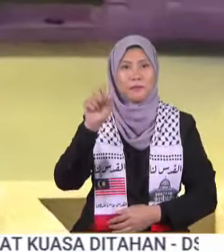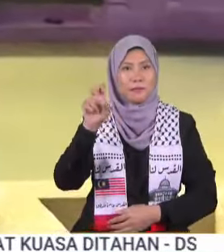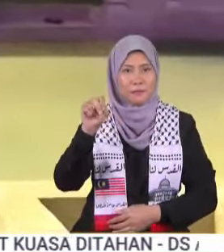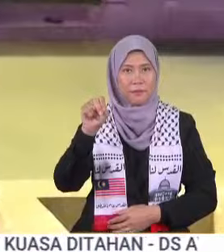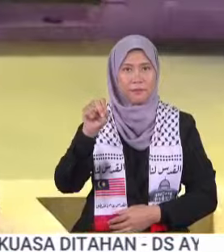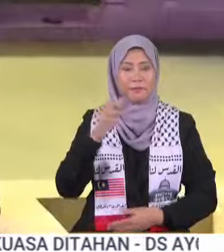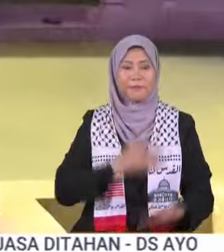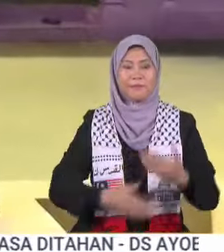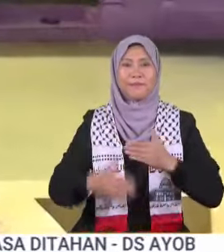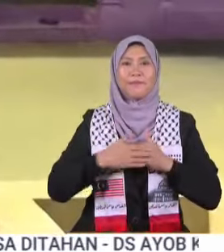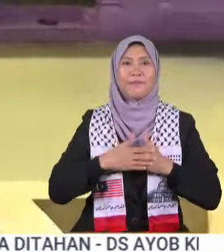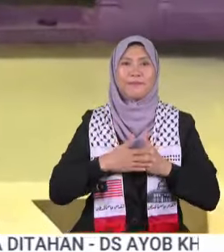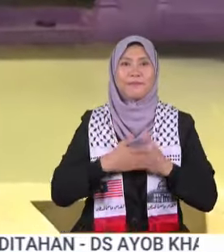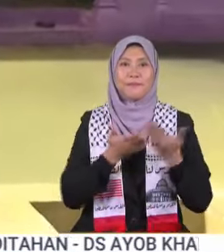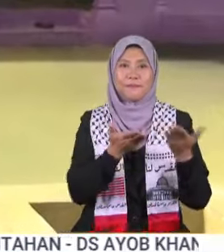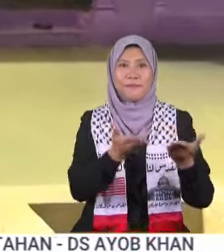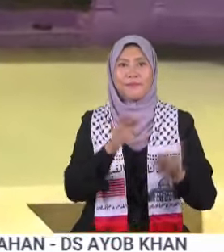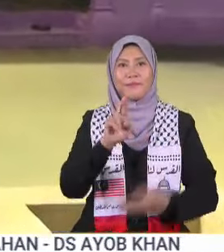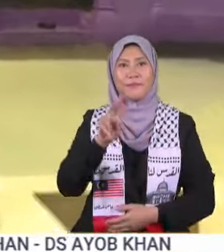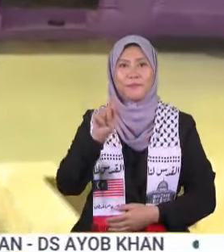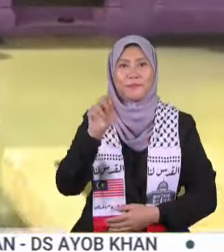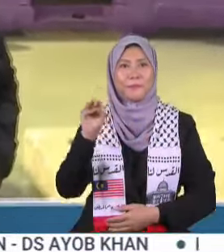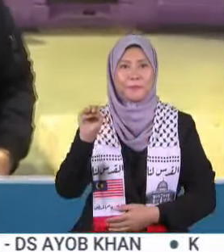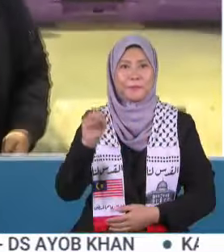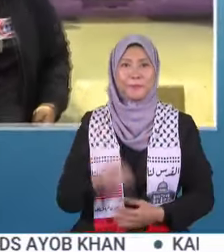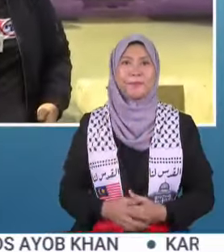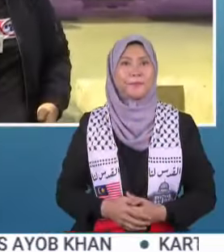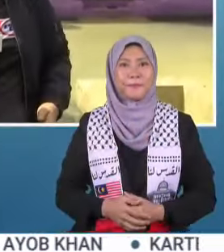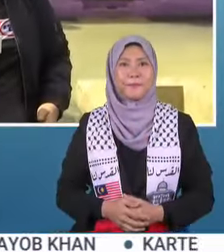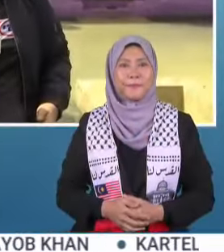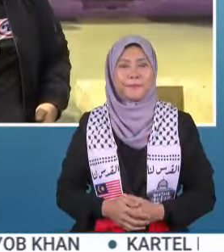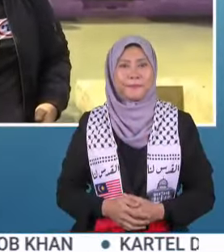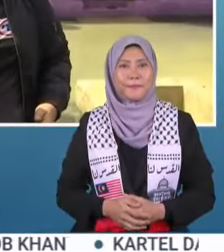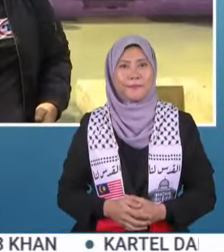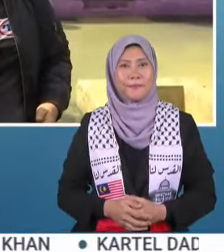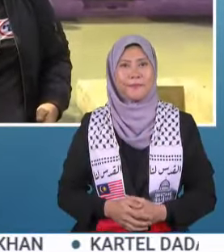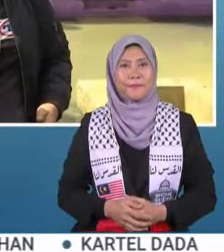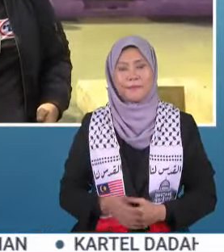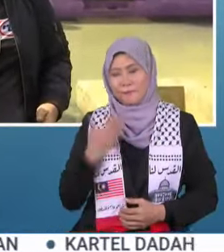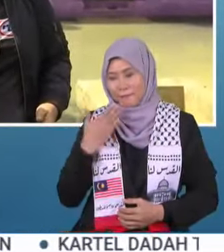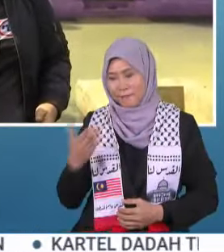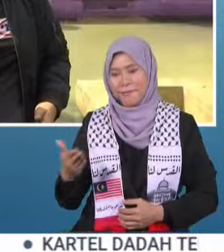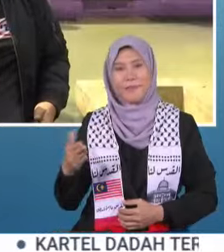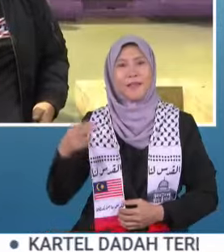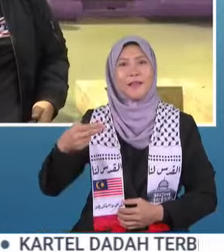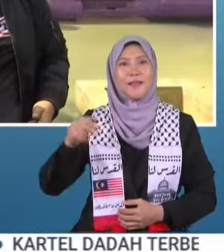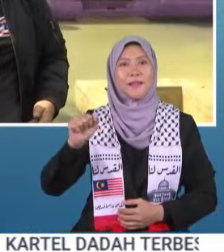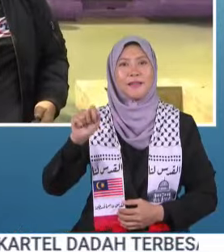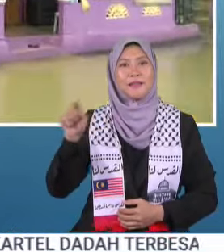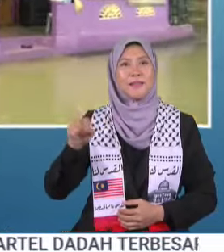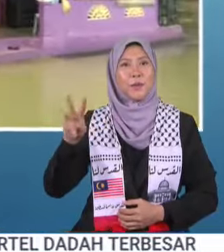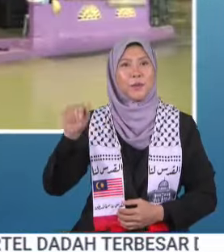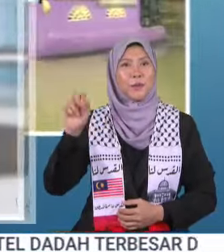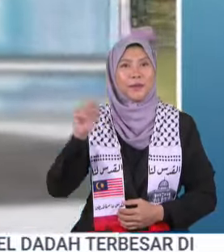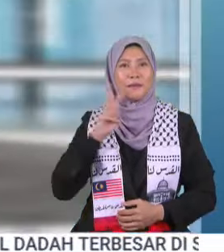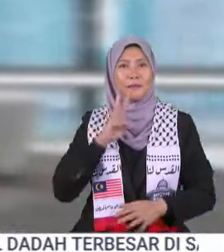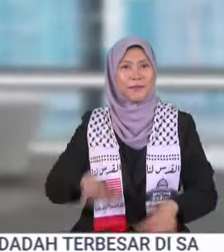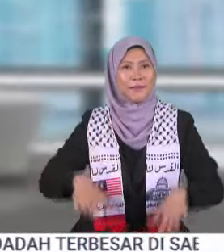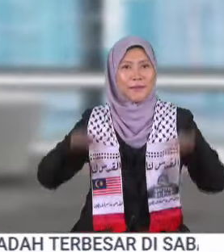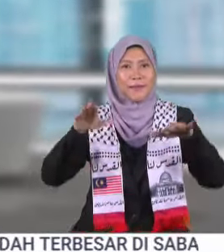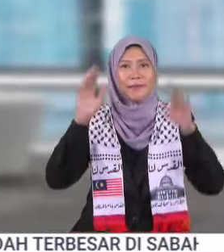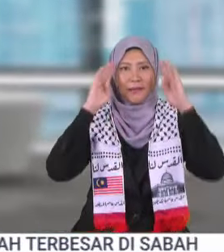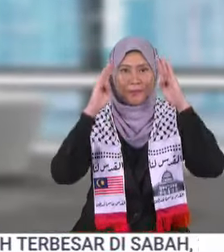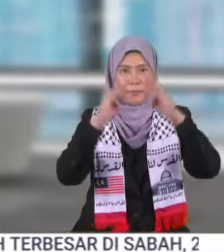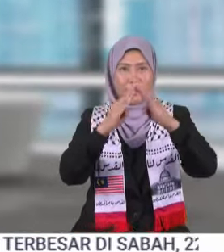luit ini kembali bersama Rakan penyampai di akal sepuri kota media Baik terima kasih hazwan untuk perkembangan banjir di